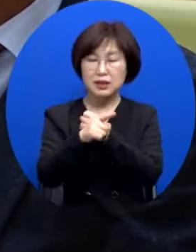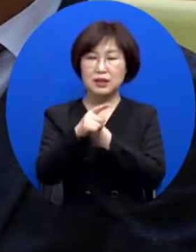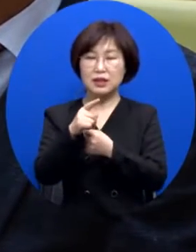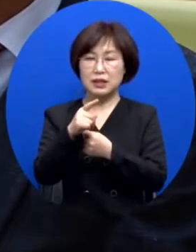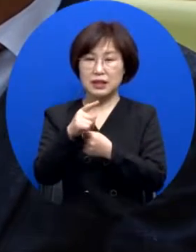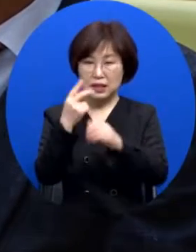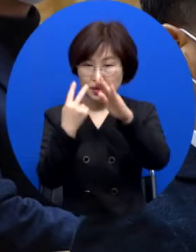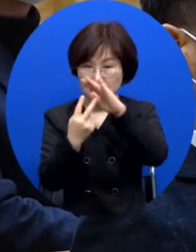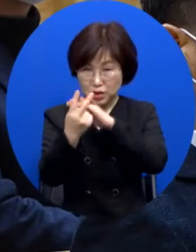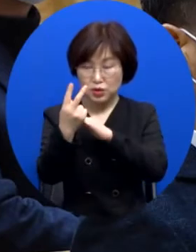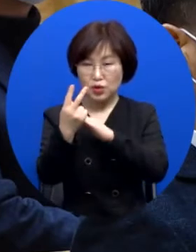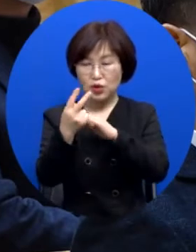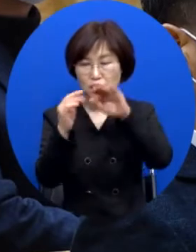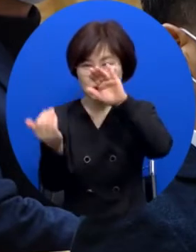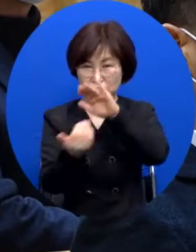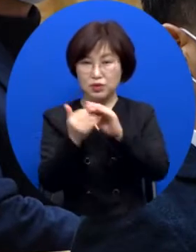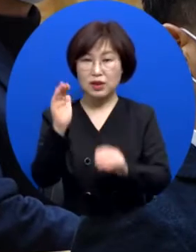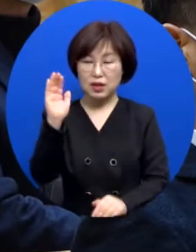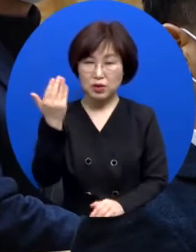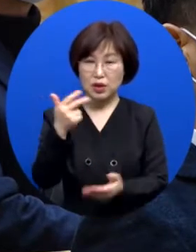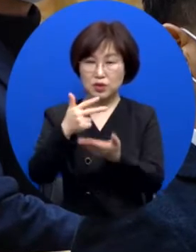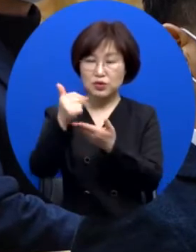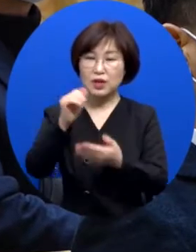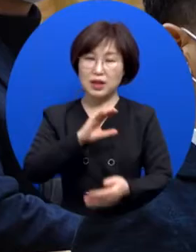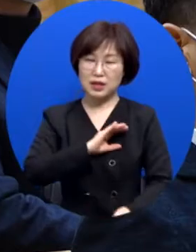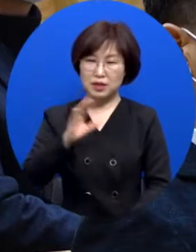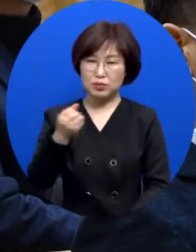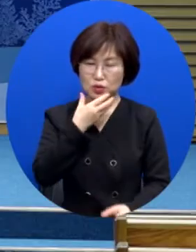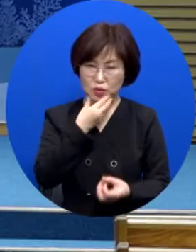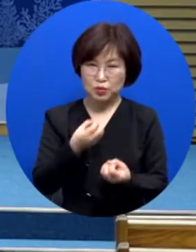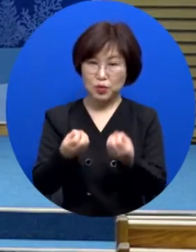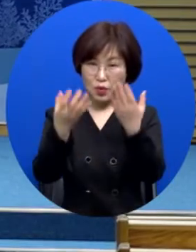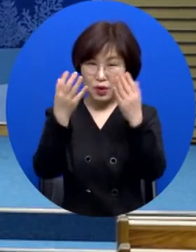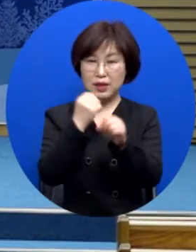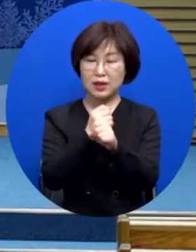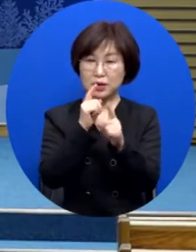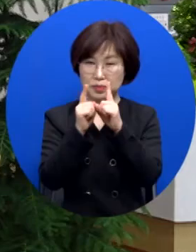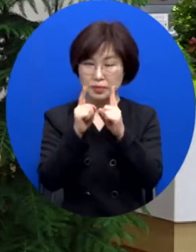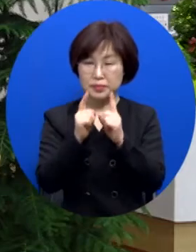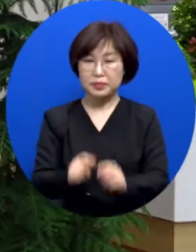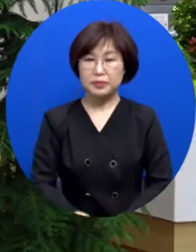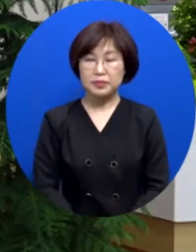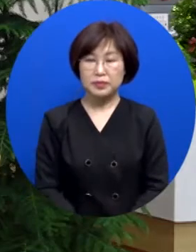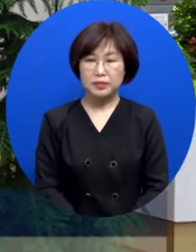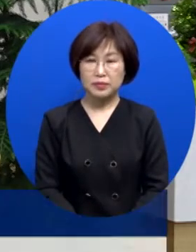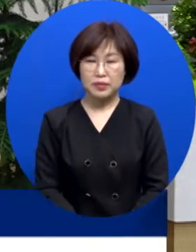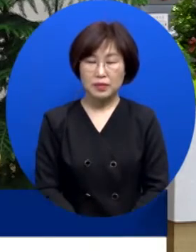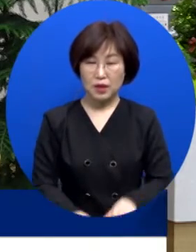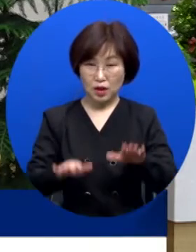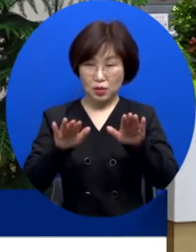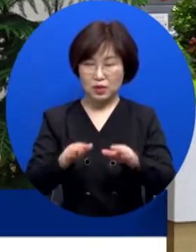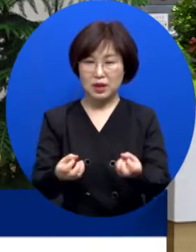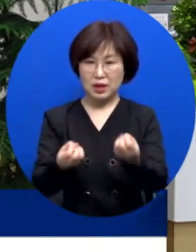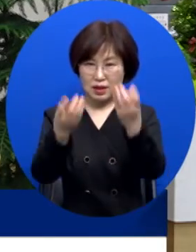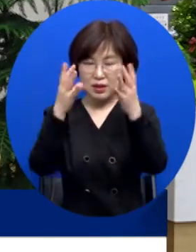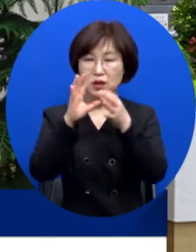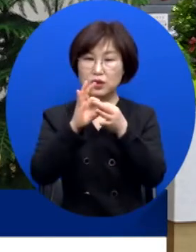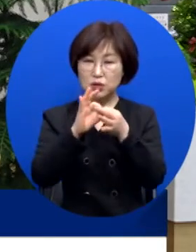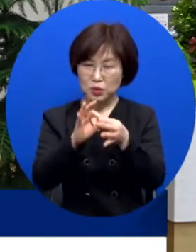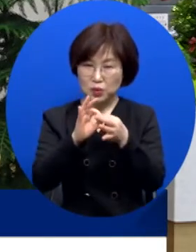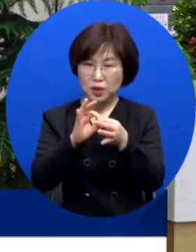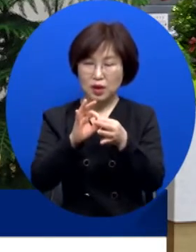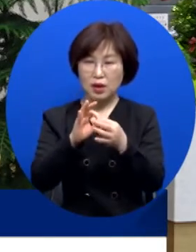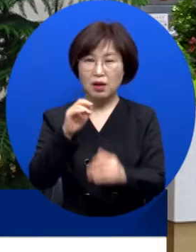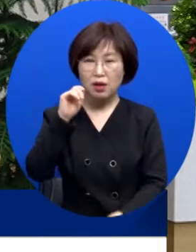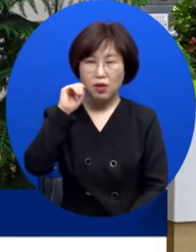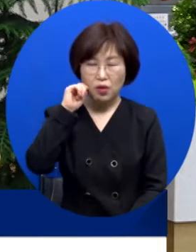큰 비전으로 성취될 수 있기를 주님의 이름으로 축복한다고 말했습니다. 오늘 행사를 통해 또